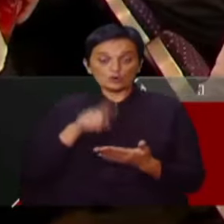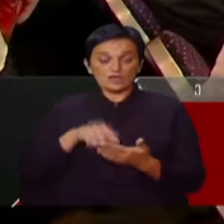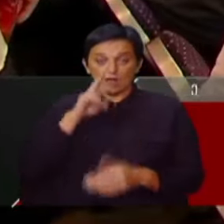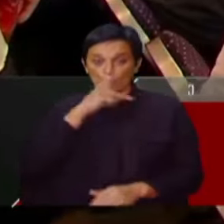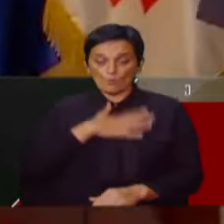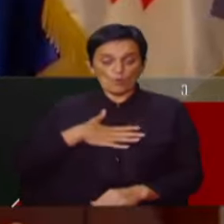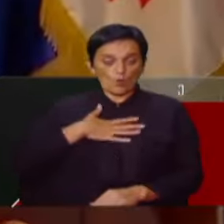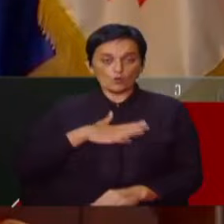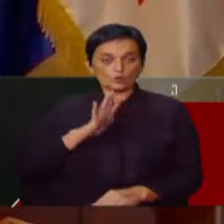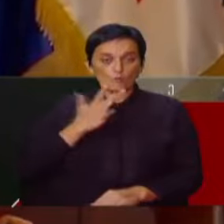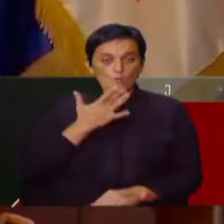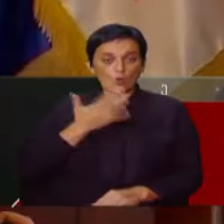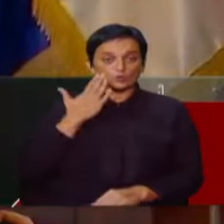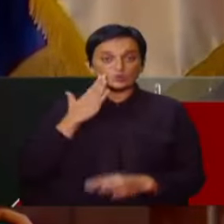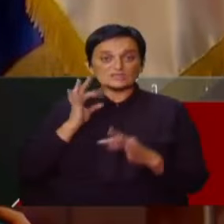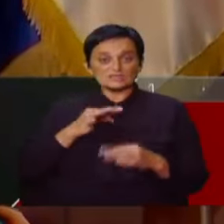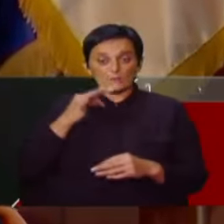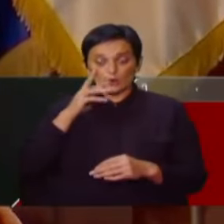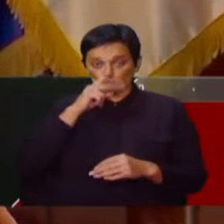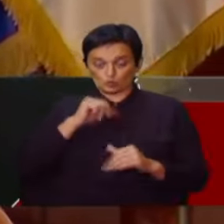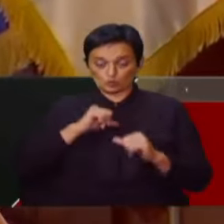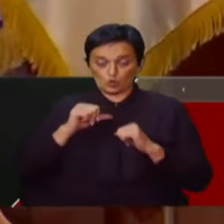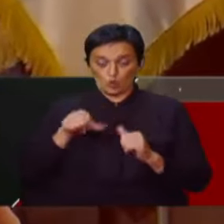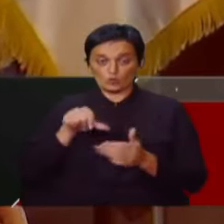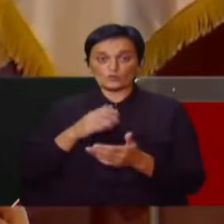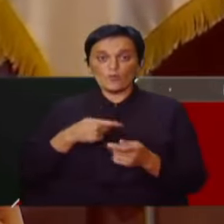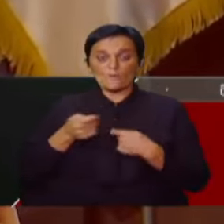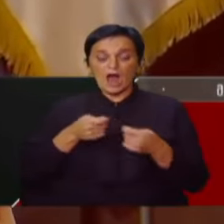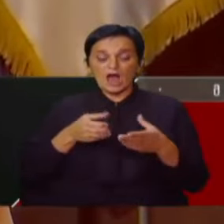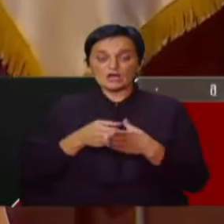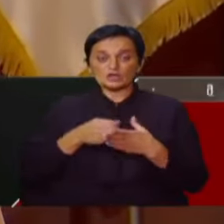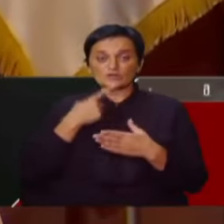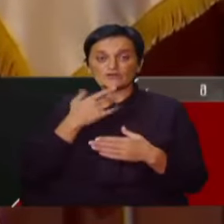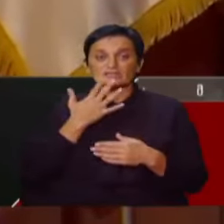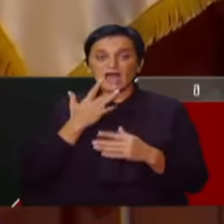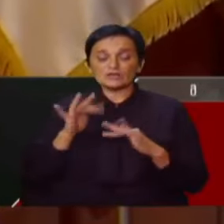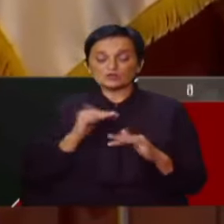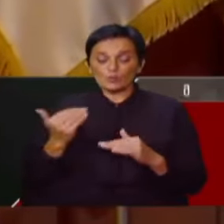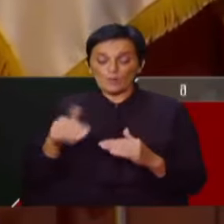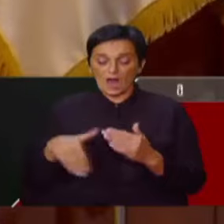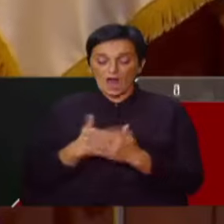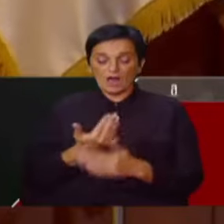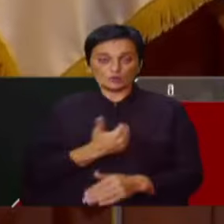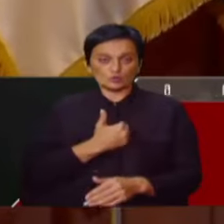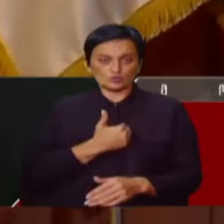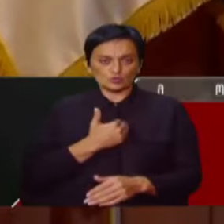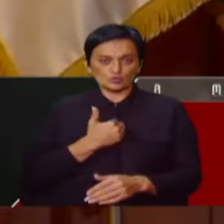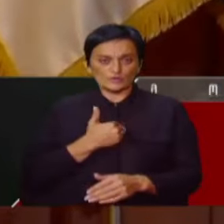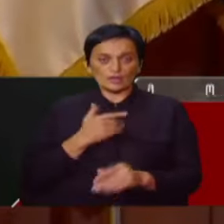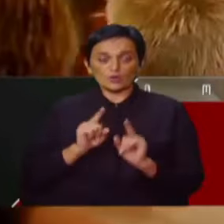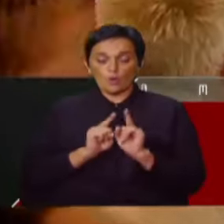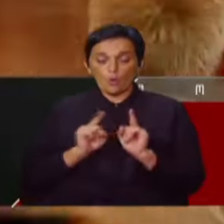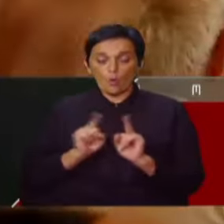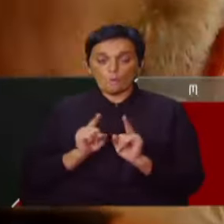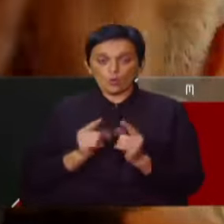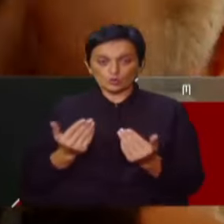მოუნანიებელ პოლიტიკურ თუ სამართლებრივ ცოდვებზე მიდგება, მართველი გუნდი საუბრობს ნაციონალური მოძრაობის შედარებით ახალ სურვილებზეც, რომელიც